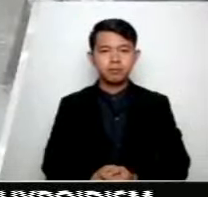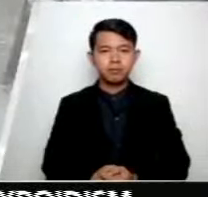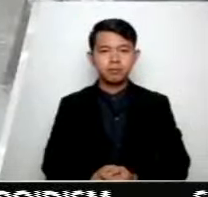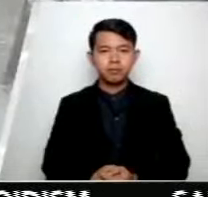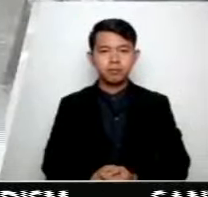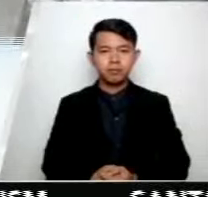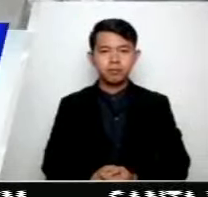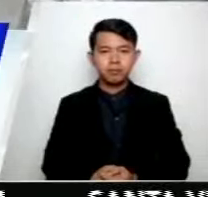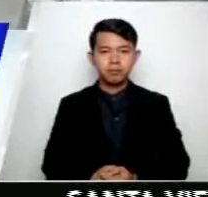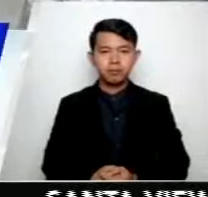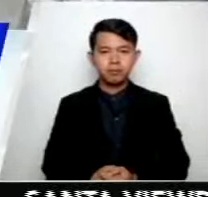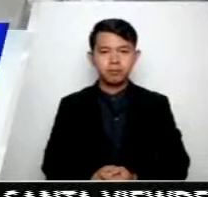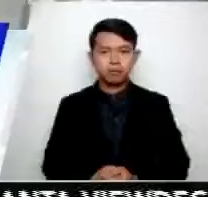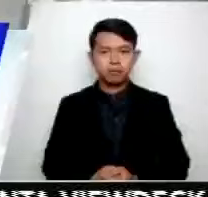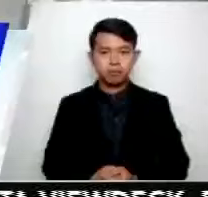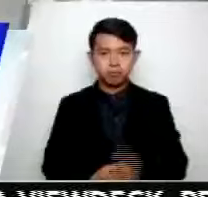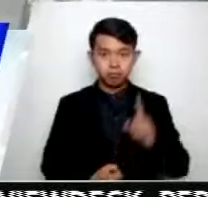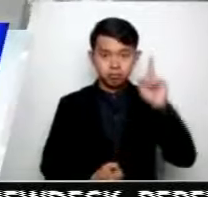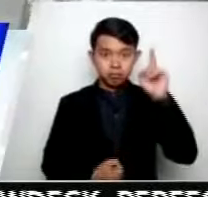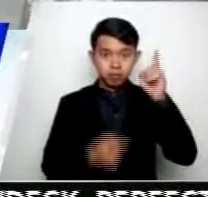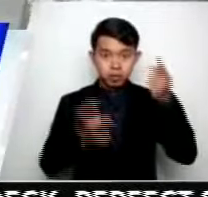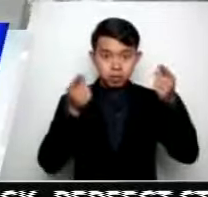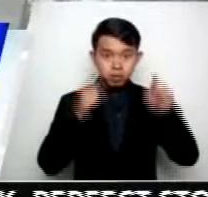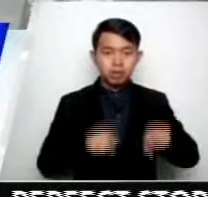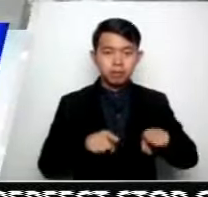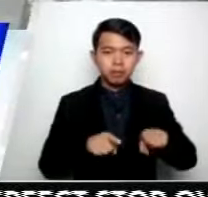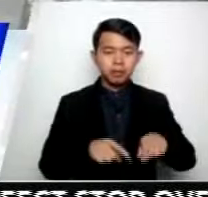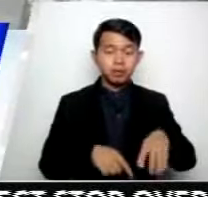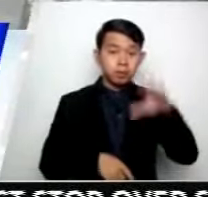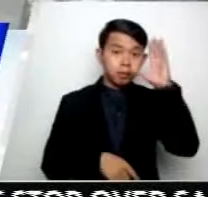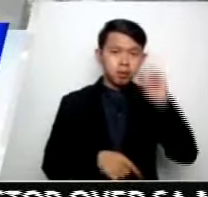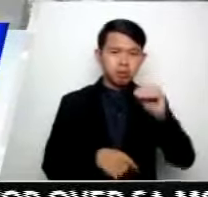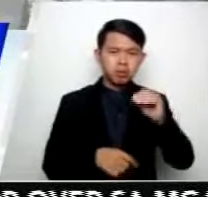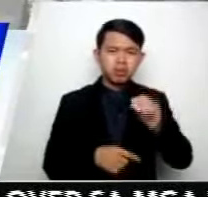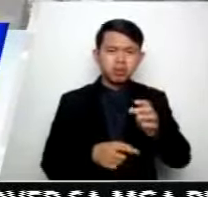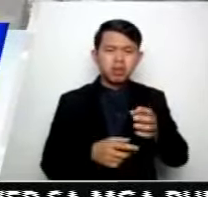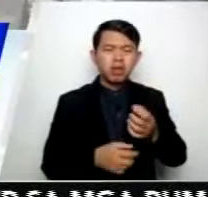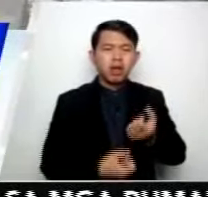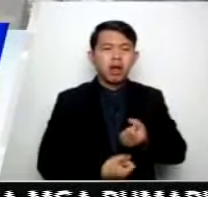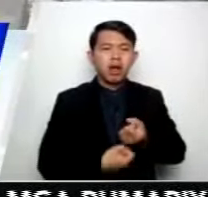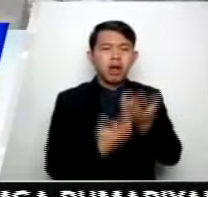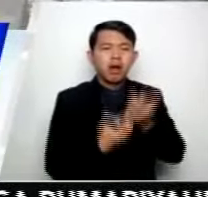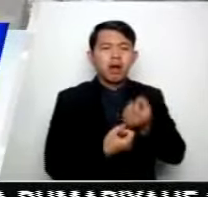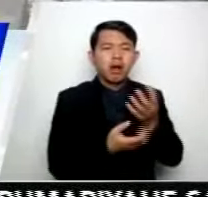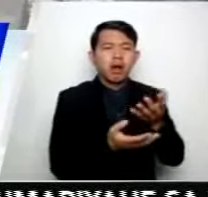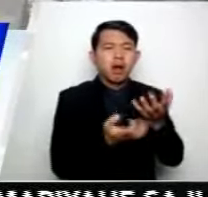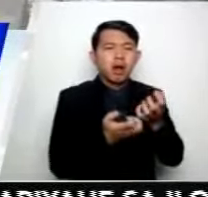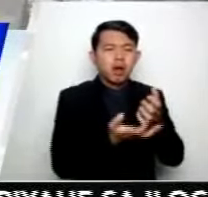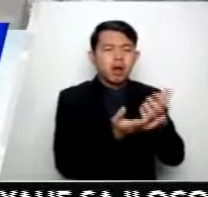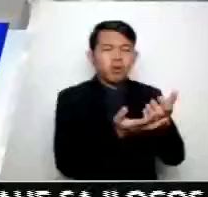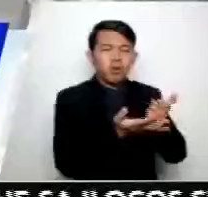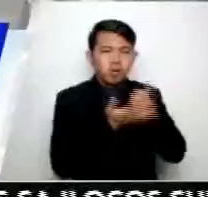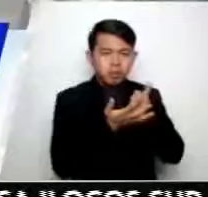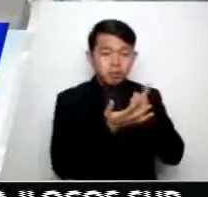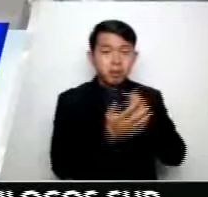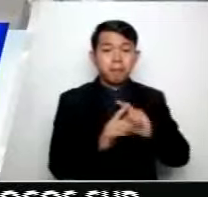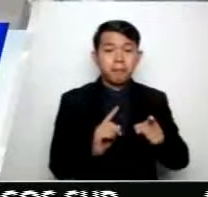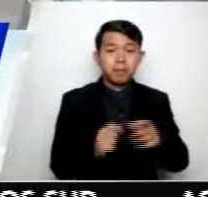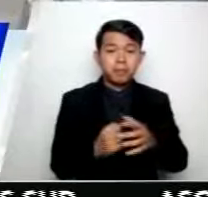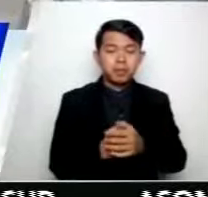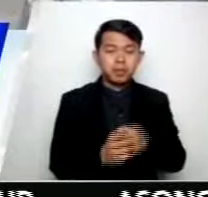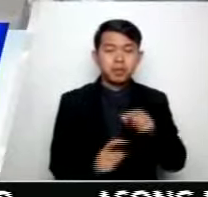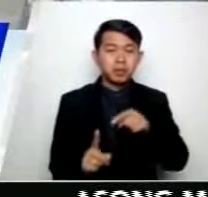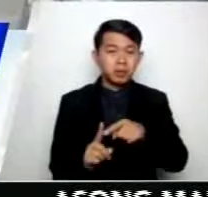Makapanindig balahibo ang pagsigaw ng isang lalaki sa Balamban, Cebu. Ang biktima, tauhan ng staff house na binagsakan